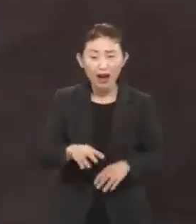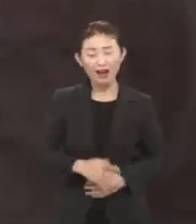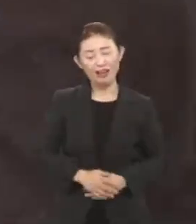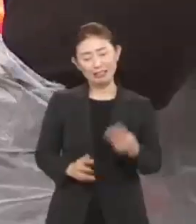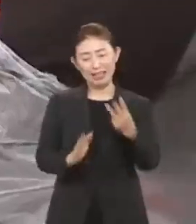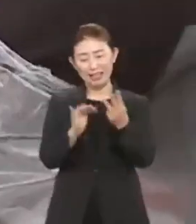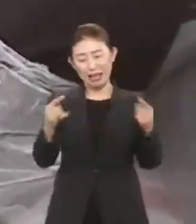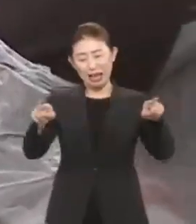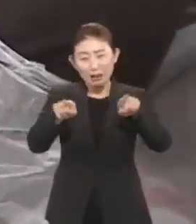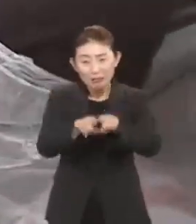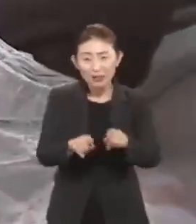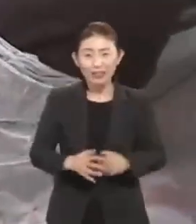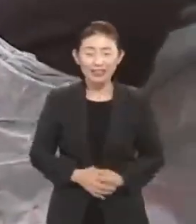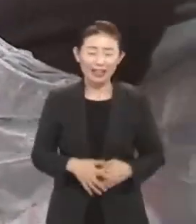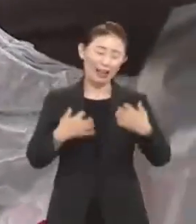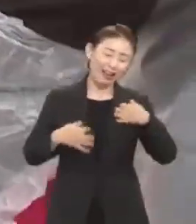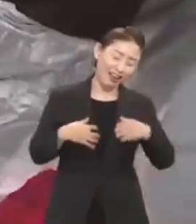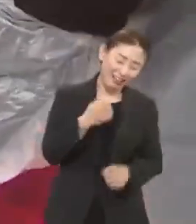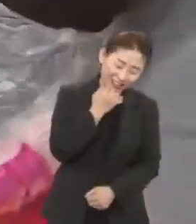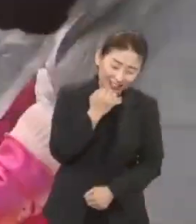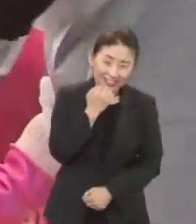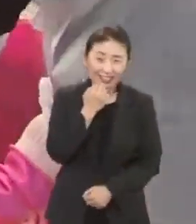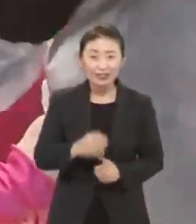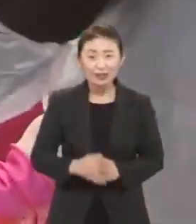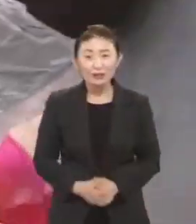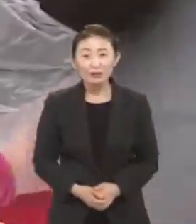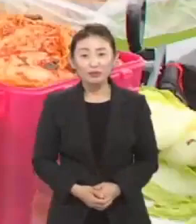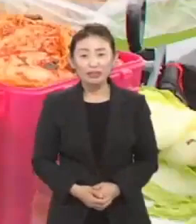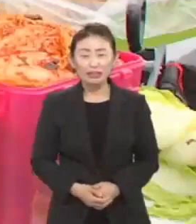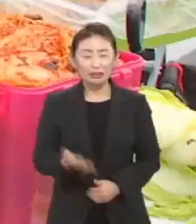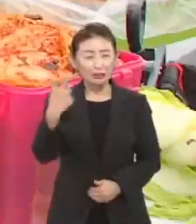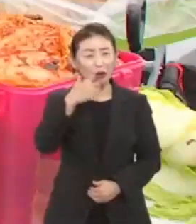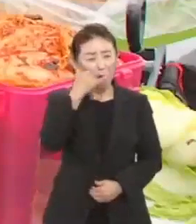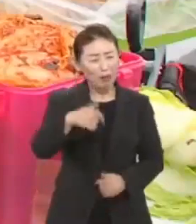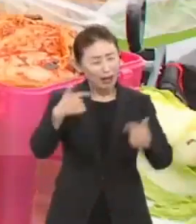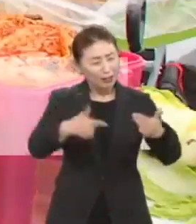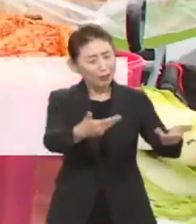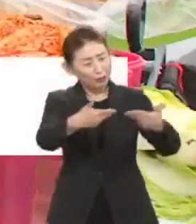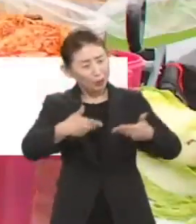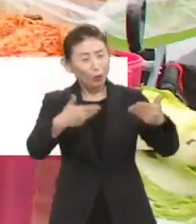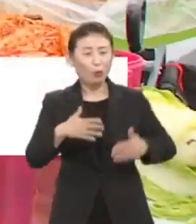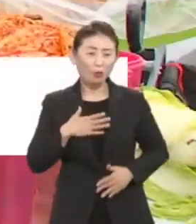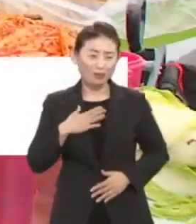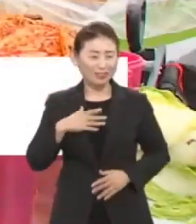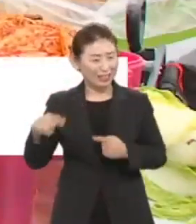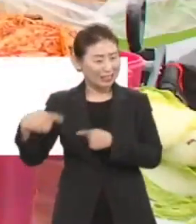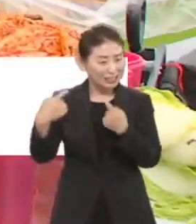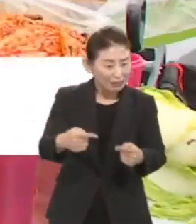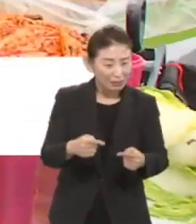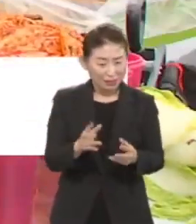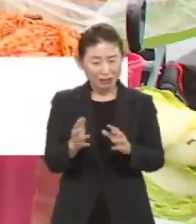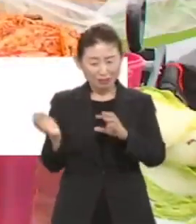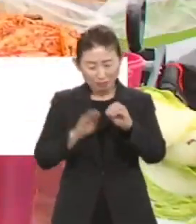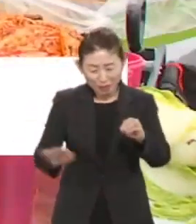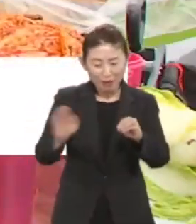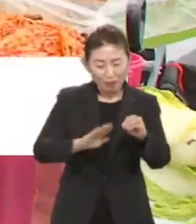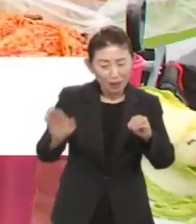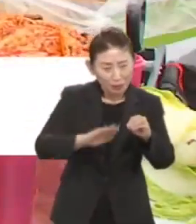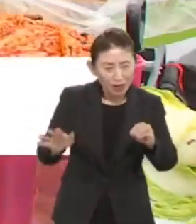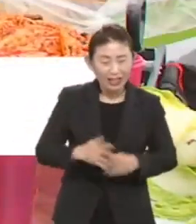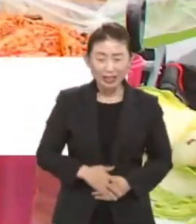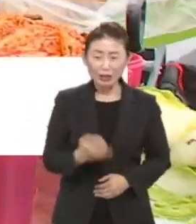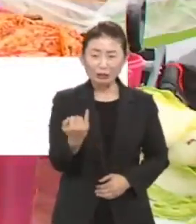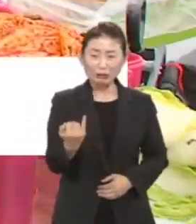함께하니 웃음꽃이 끊이질 않습니다. 맨날 얻어먹기만 하다가 이번에 같이 하니까 또 동생이 좀